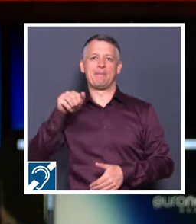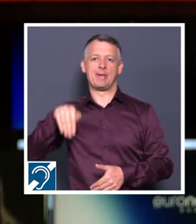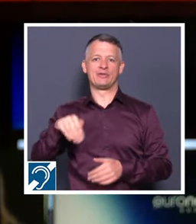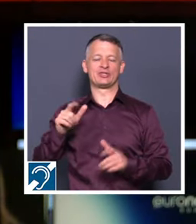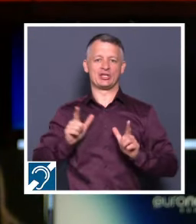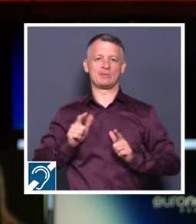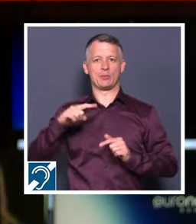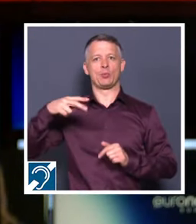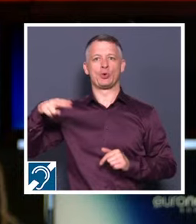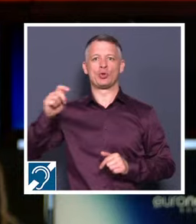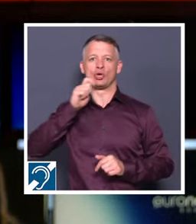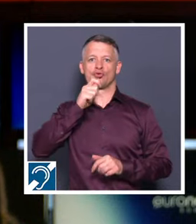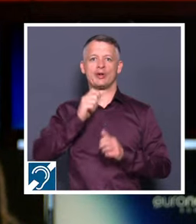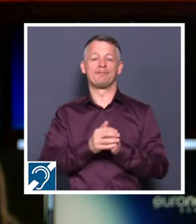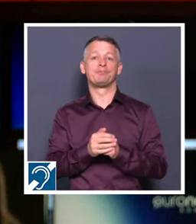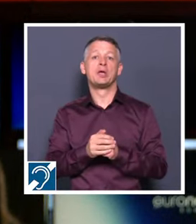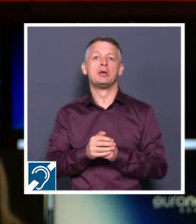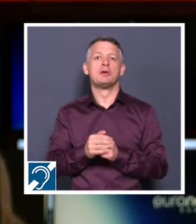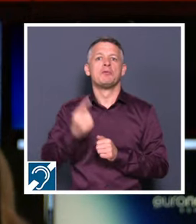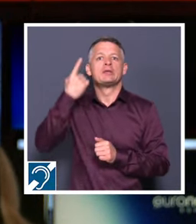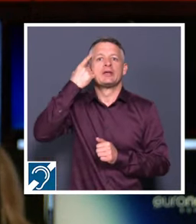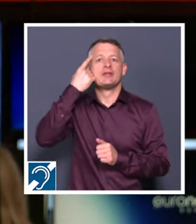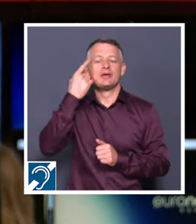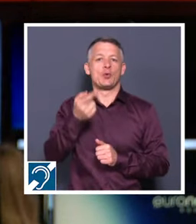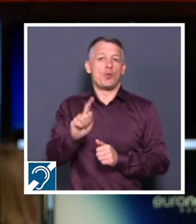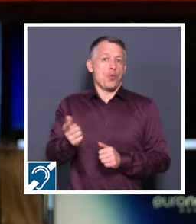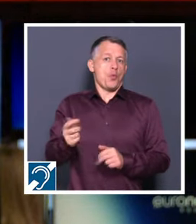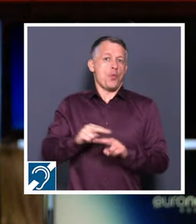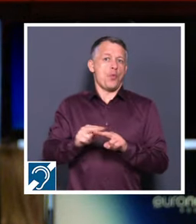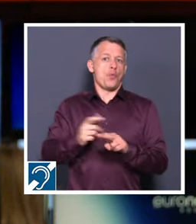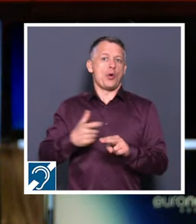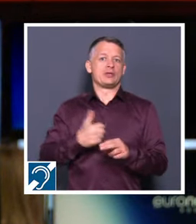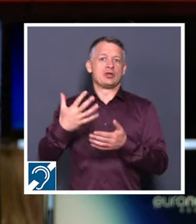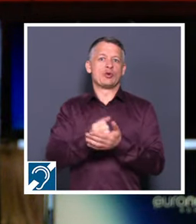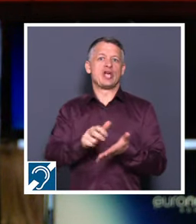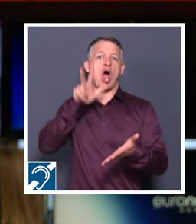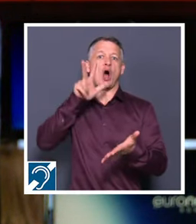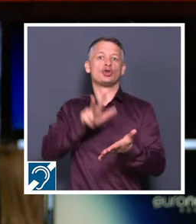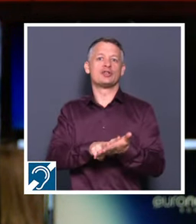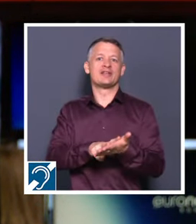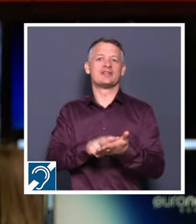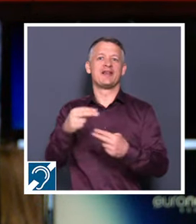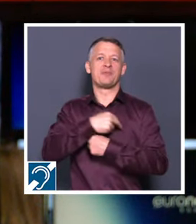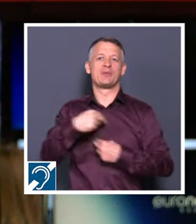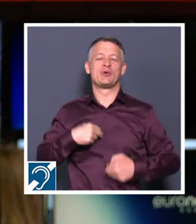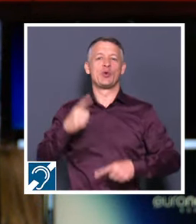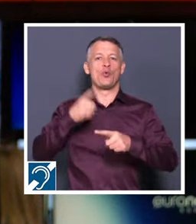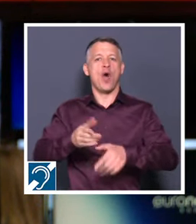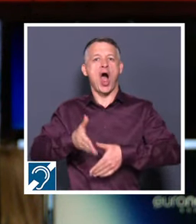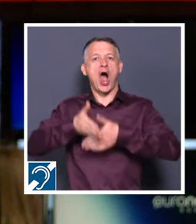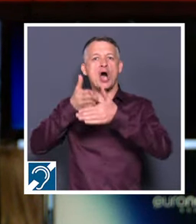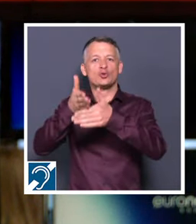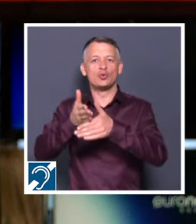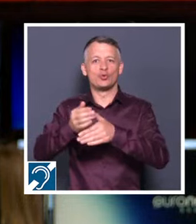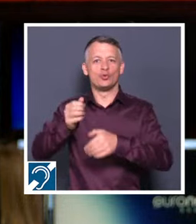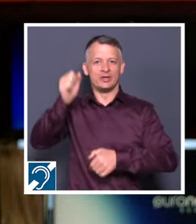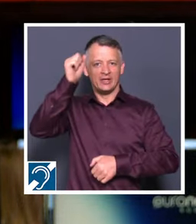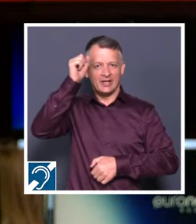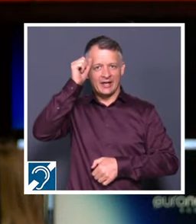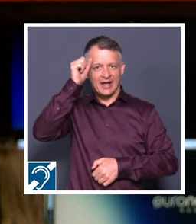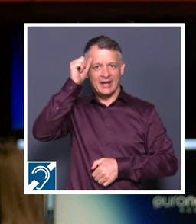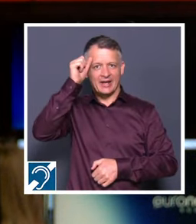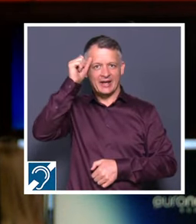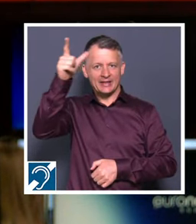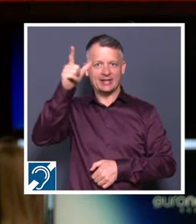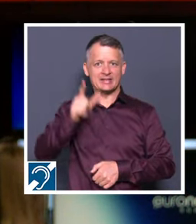următoare. V-ați gândit vreodată cum ar fi să obțineți o autorizație de la primărie doar cu ajutorul realității virtuale? Un